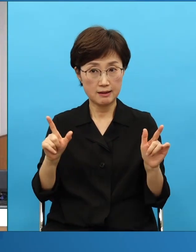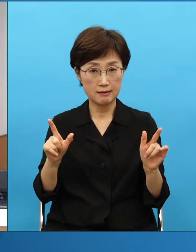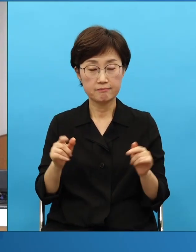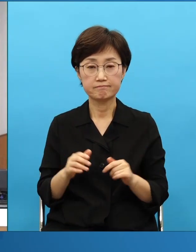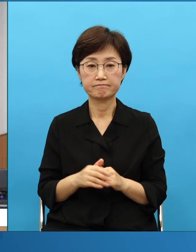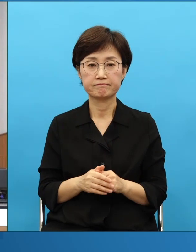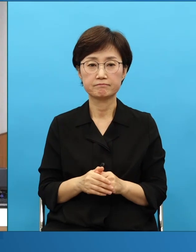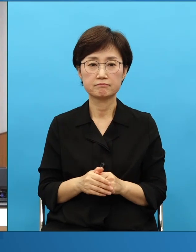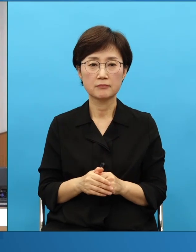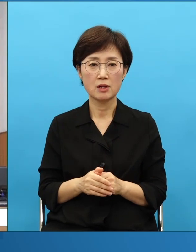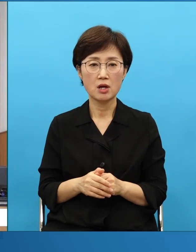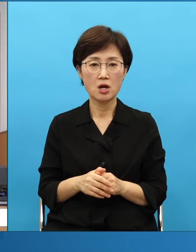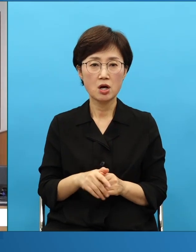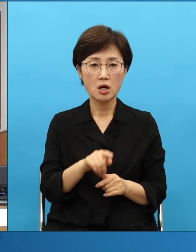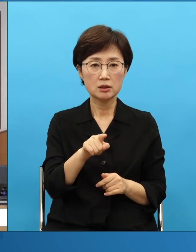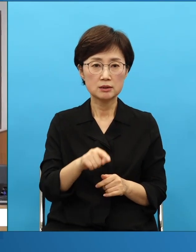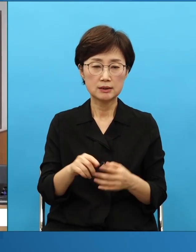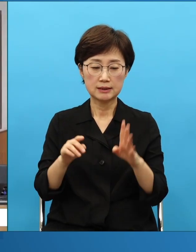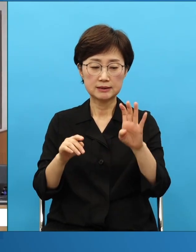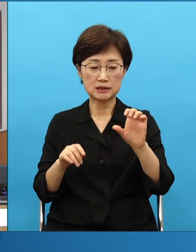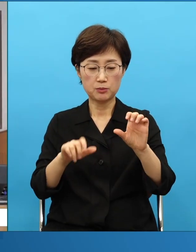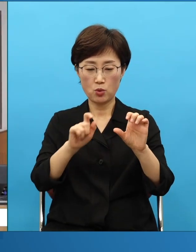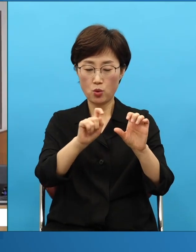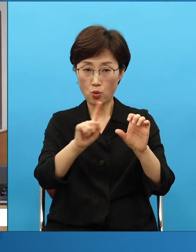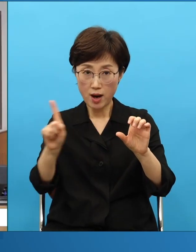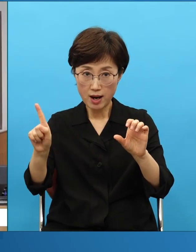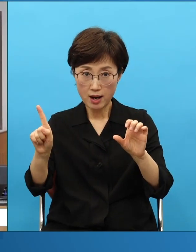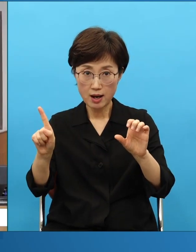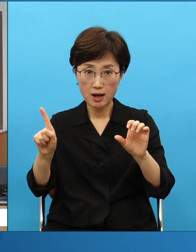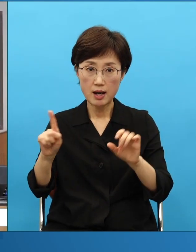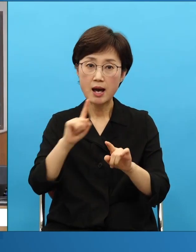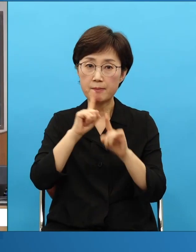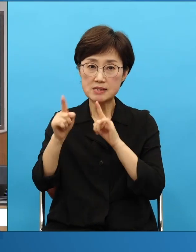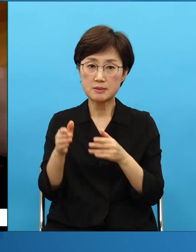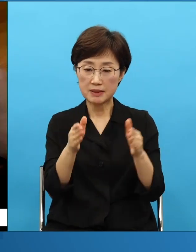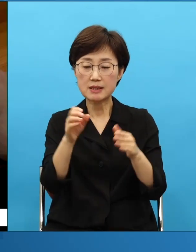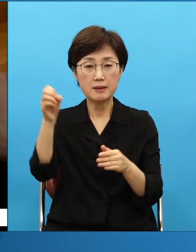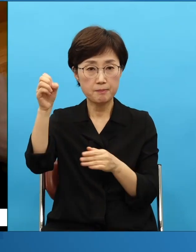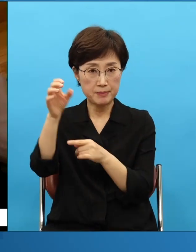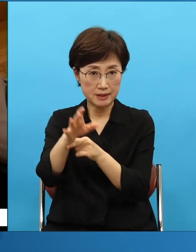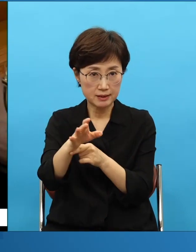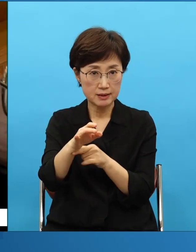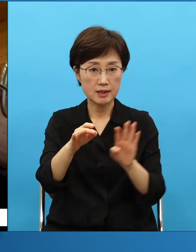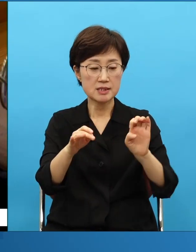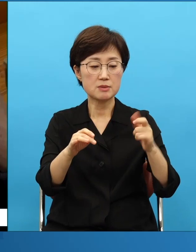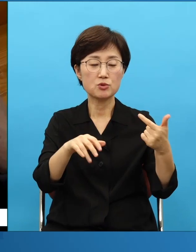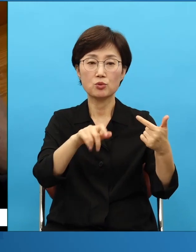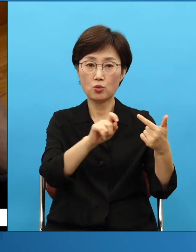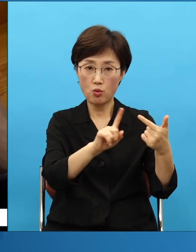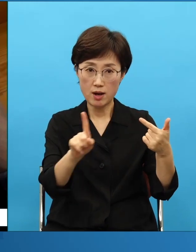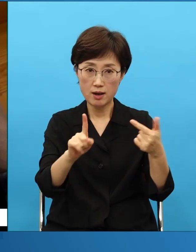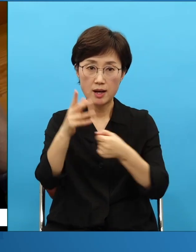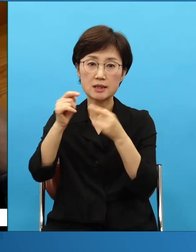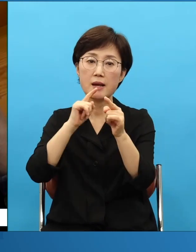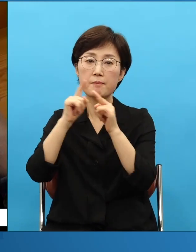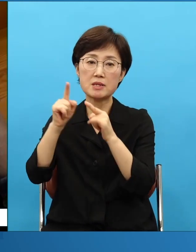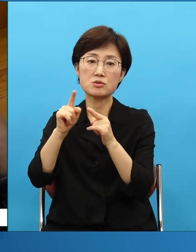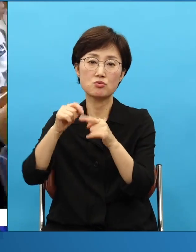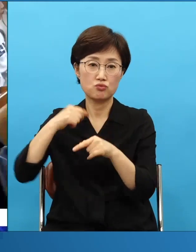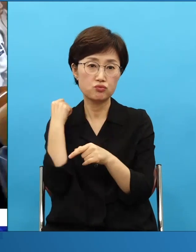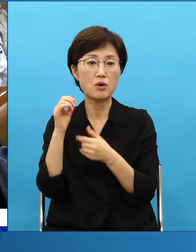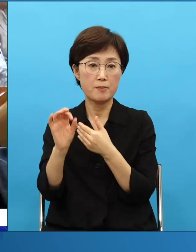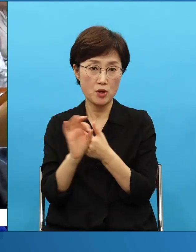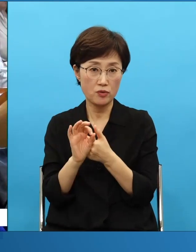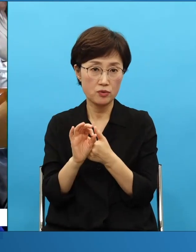훈련에서는 현장복음 메시지 45과 말씀은 길이요 빛이다, 46과 하나님의 말씀에